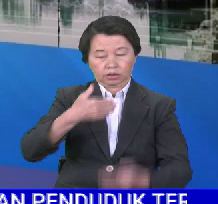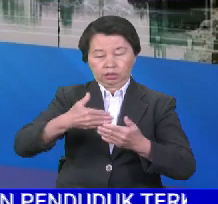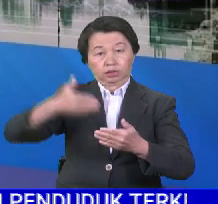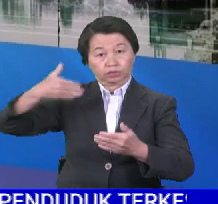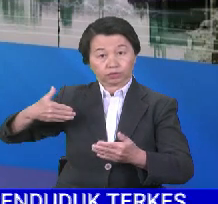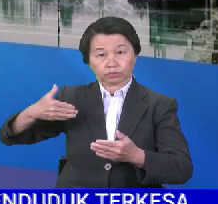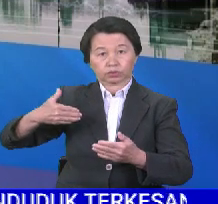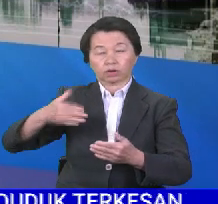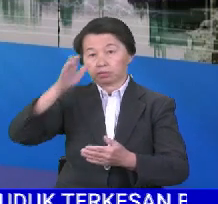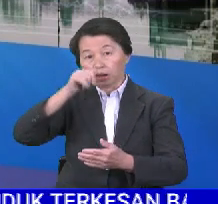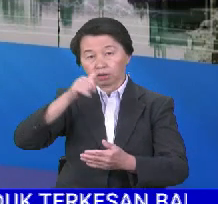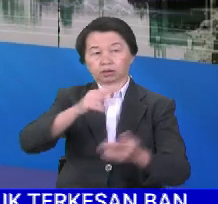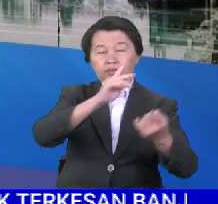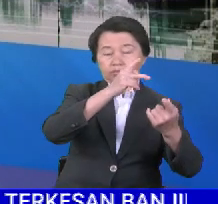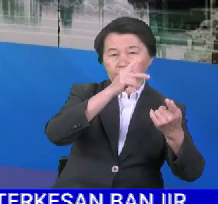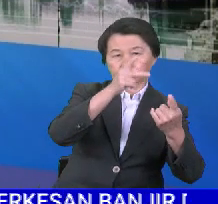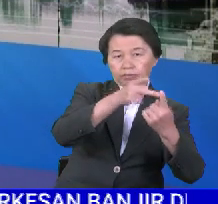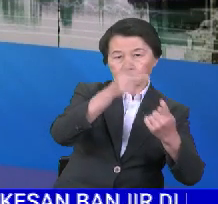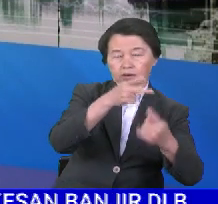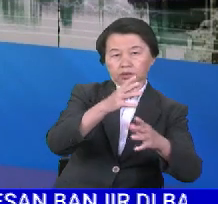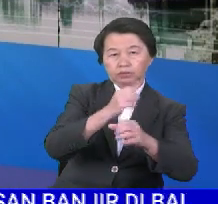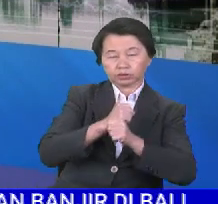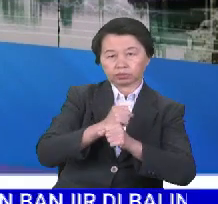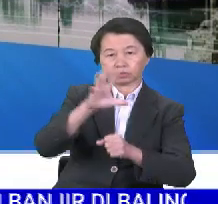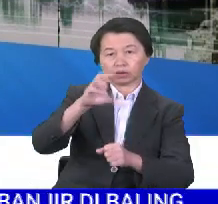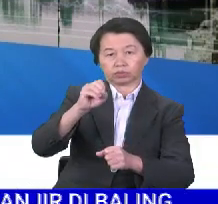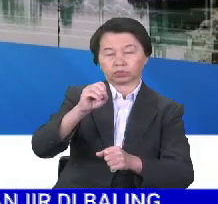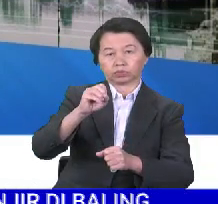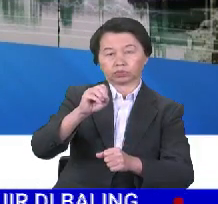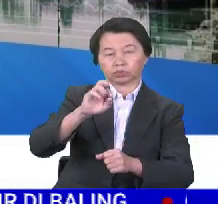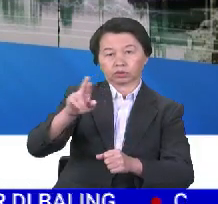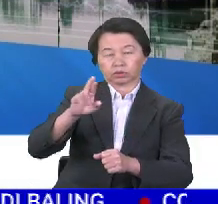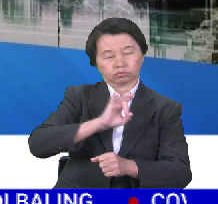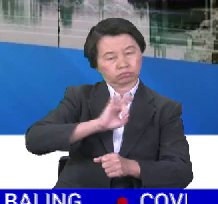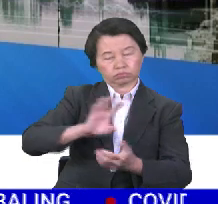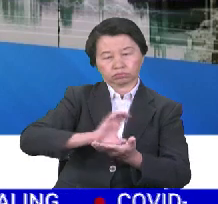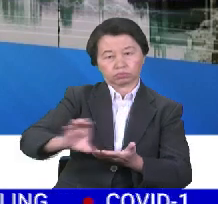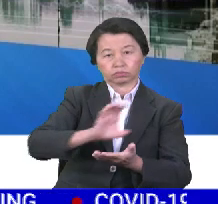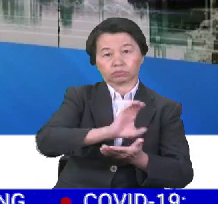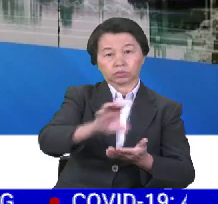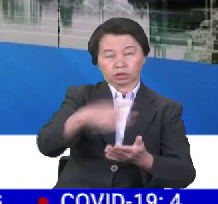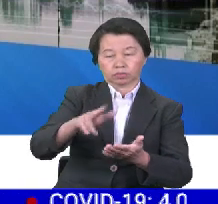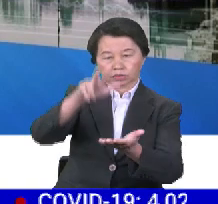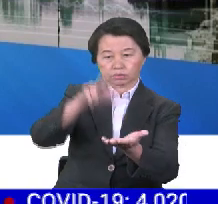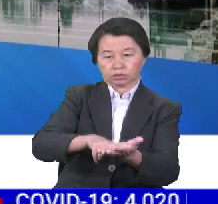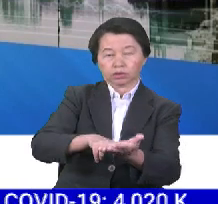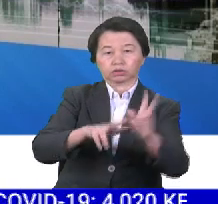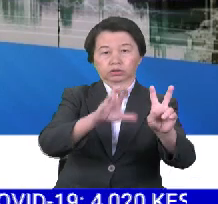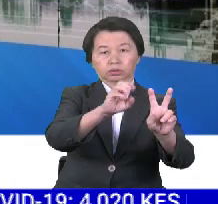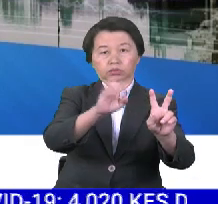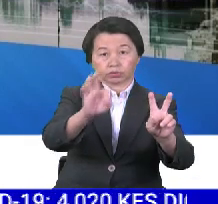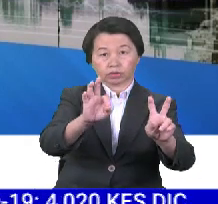dan Pulau Pinang menerima peruntukan 50 juta ringgit secara sekali bayar selepas pengiktirafan pada